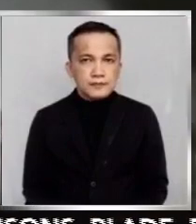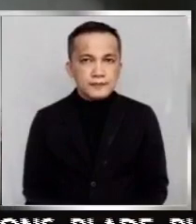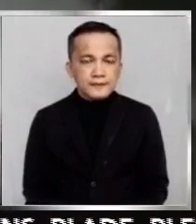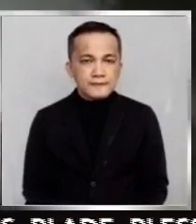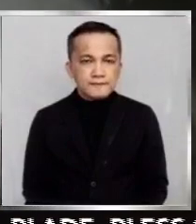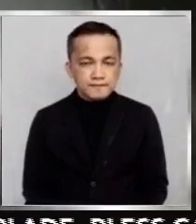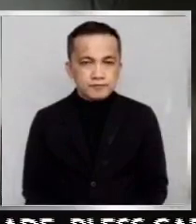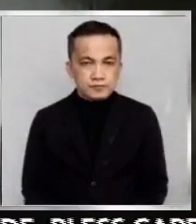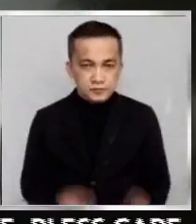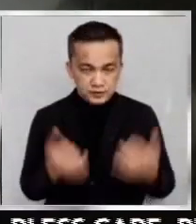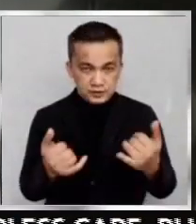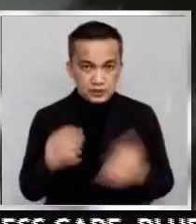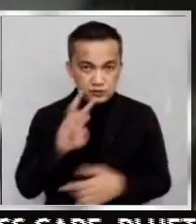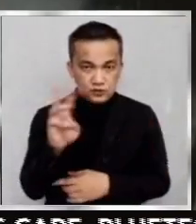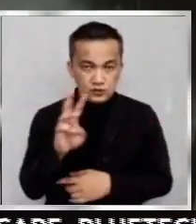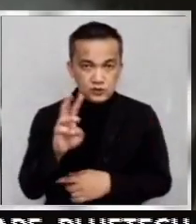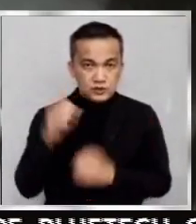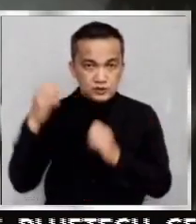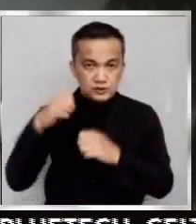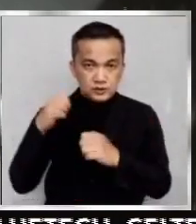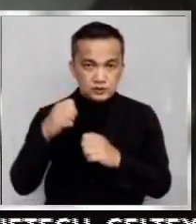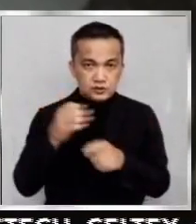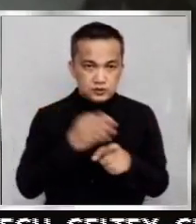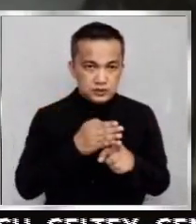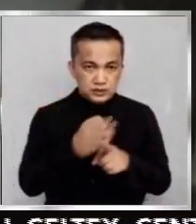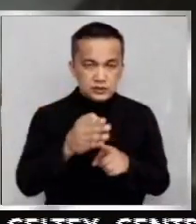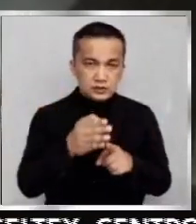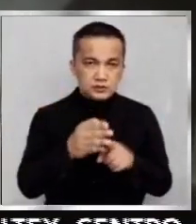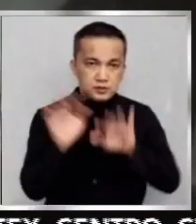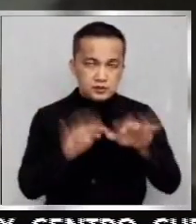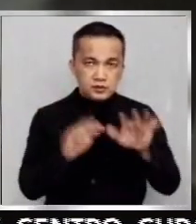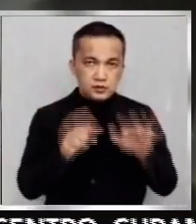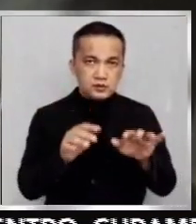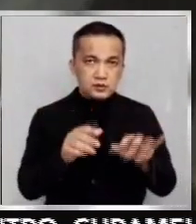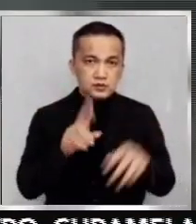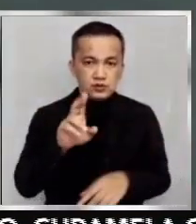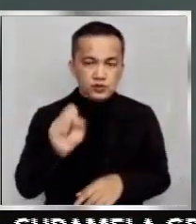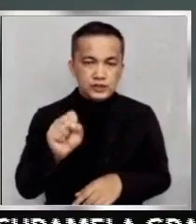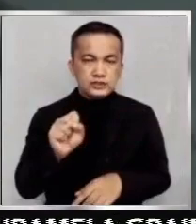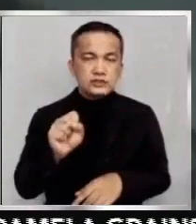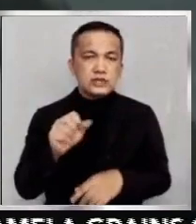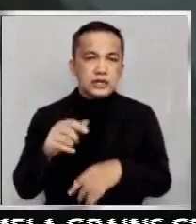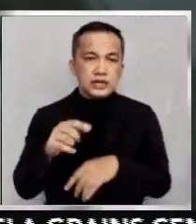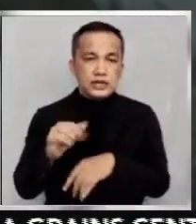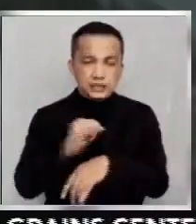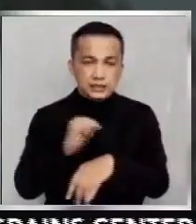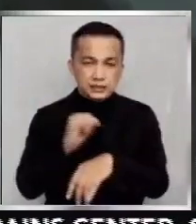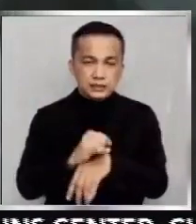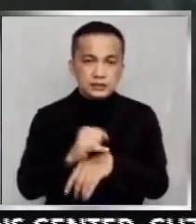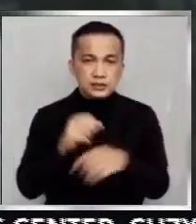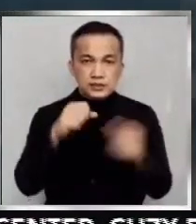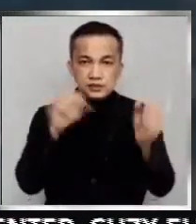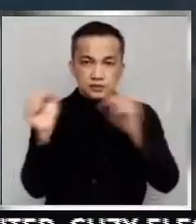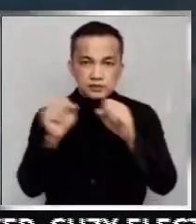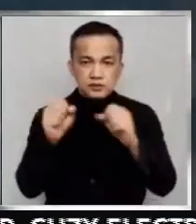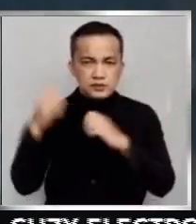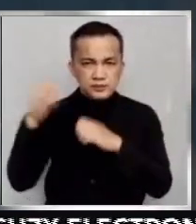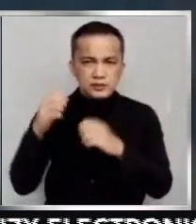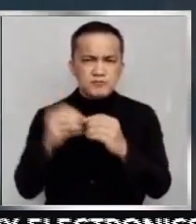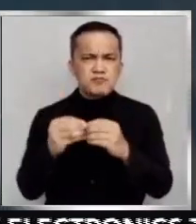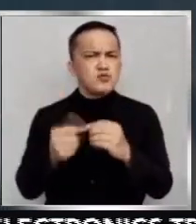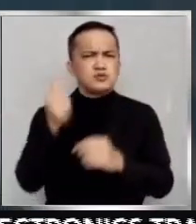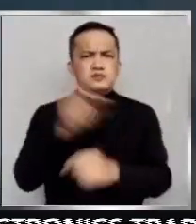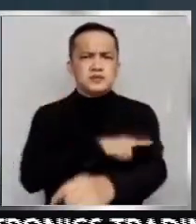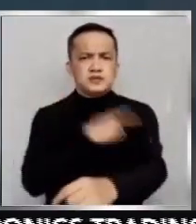Ngayong Miyerkules, ang inaasahang direktang pagtama sa nasabing US territory ng bagyo na inaasahang magiging pinakamalakas na sa